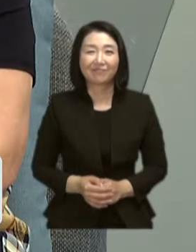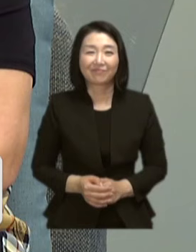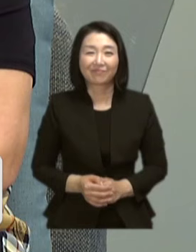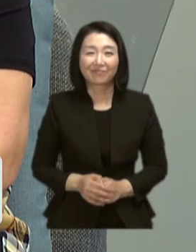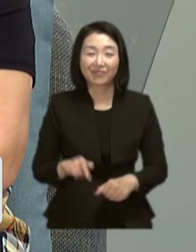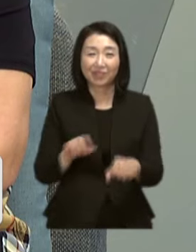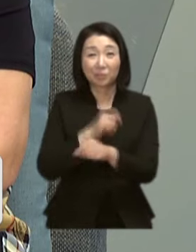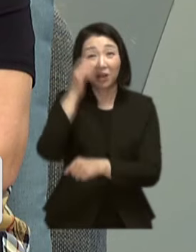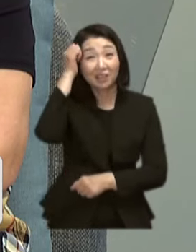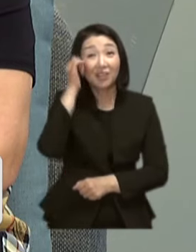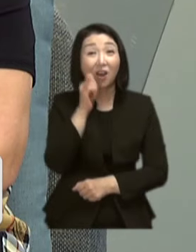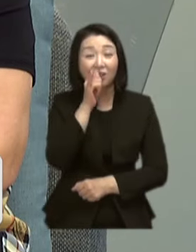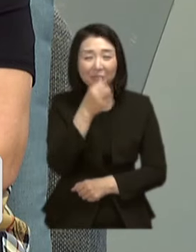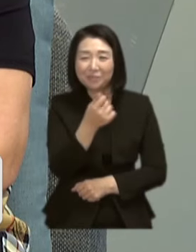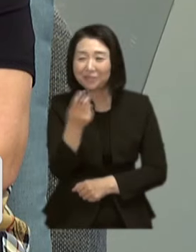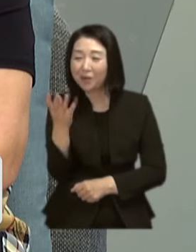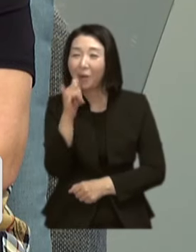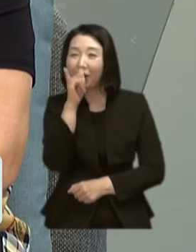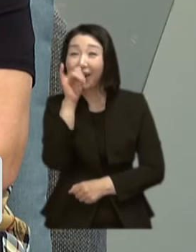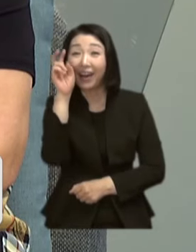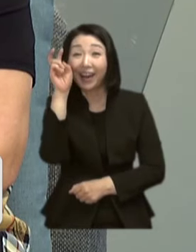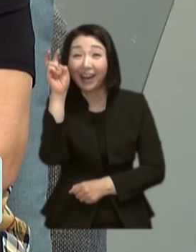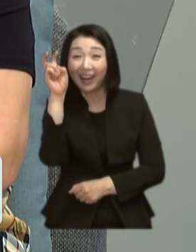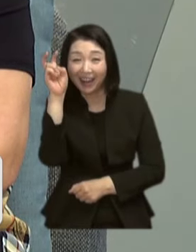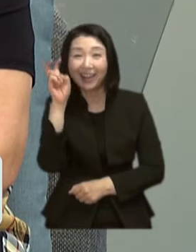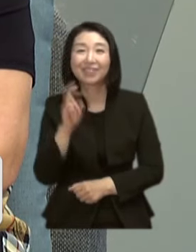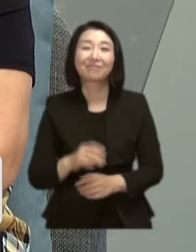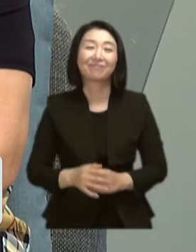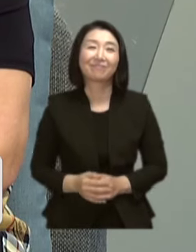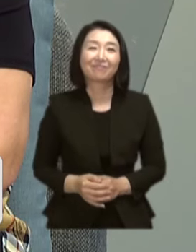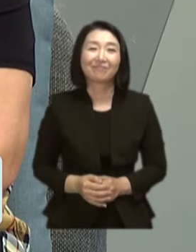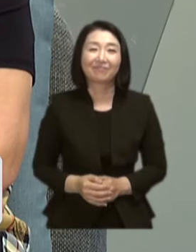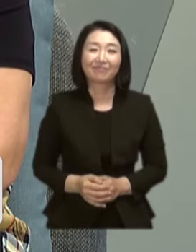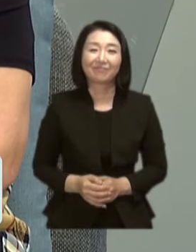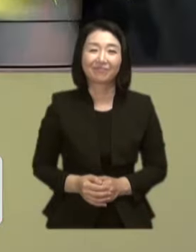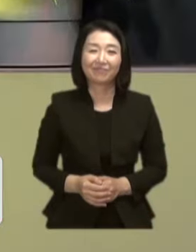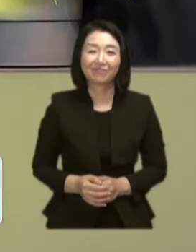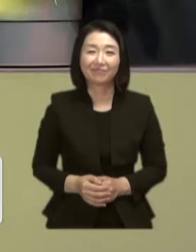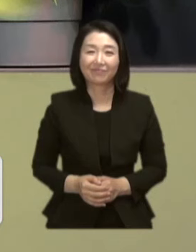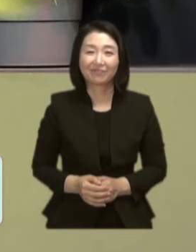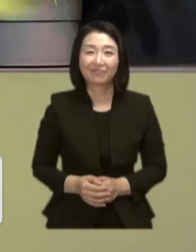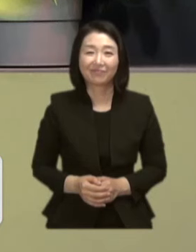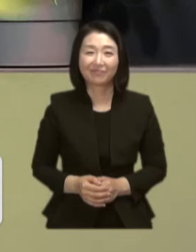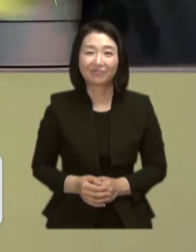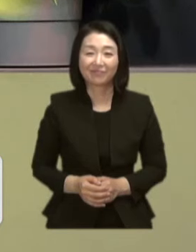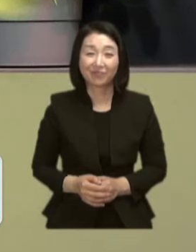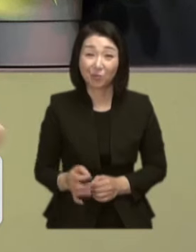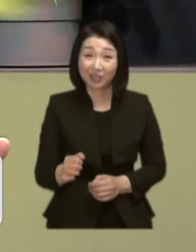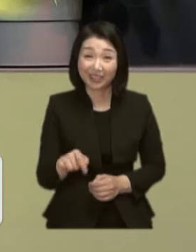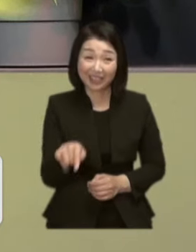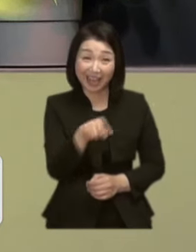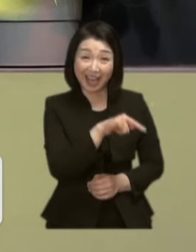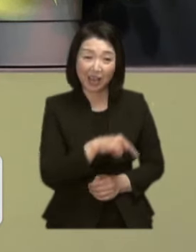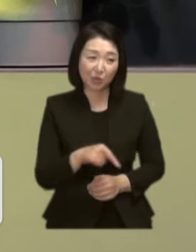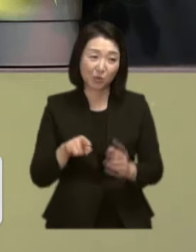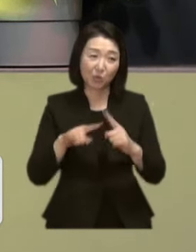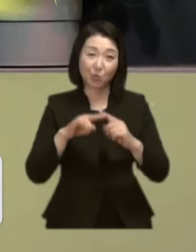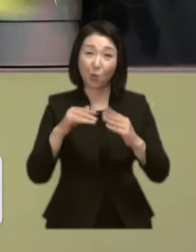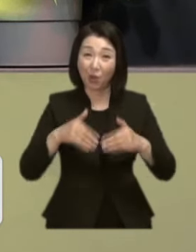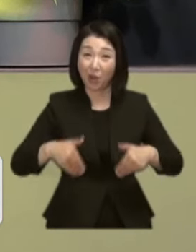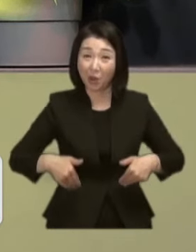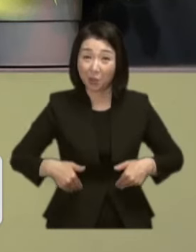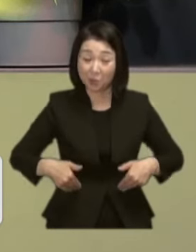특별히 남는다 그런 아이들은 물론 몇 명은 있겠죠. 정말 헌신한 아이들이에요. 저희는 그 아이들이 교회 필요한 것들,